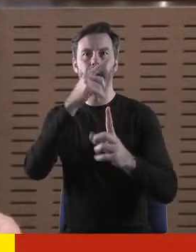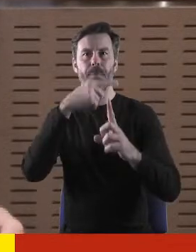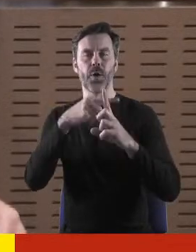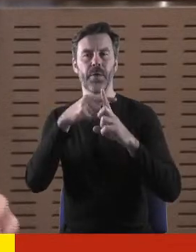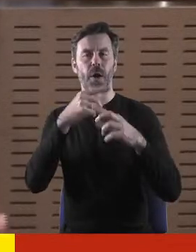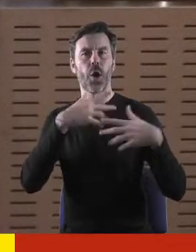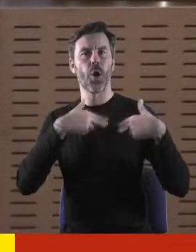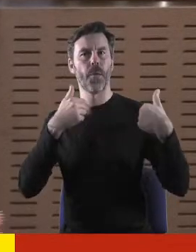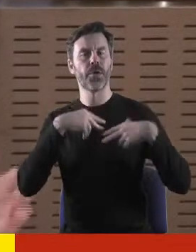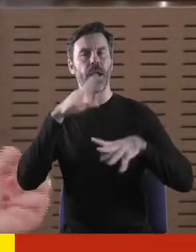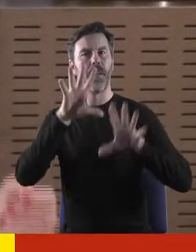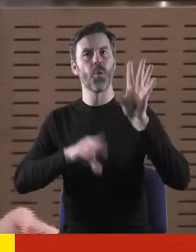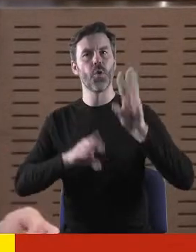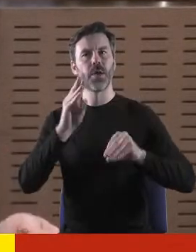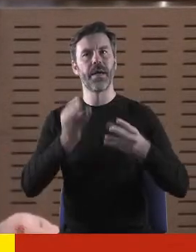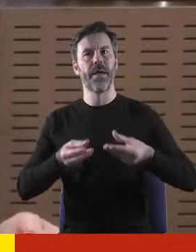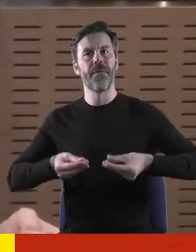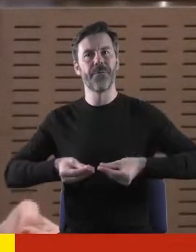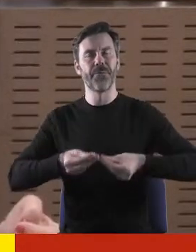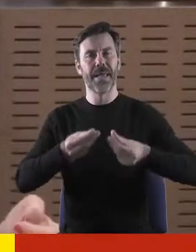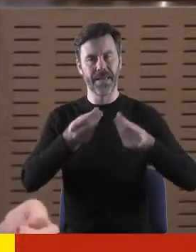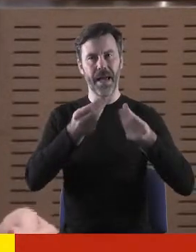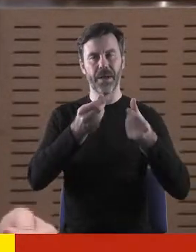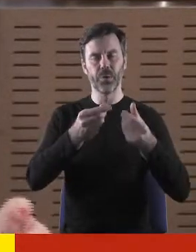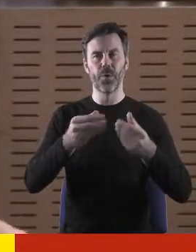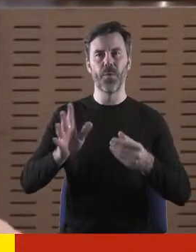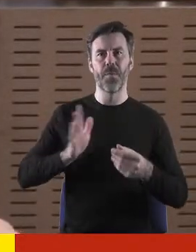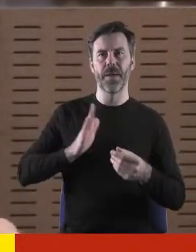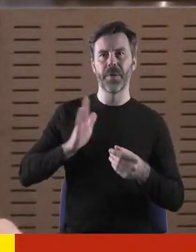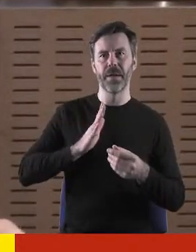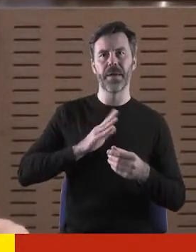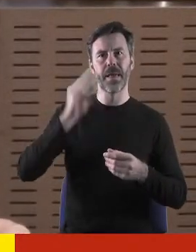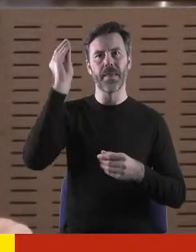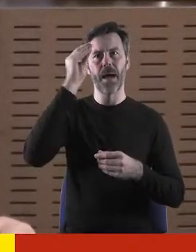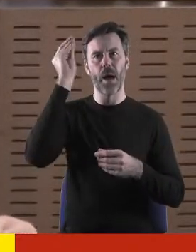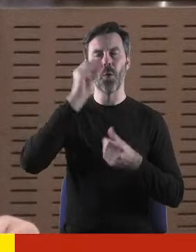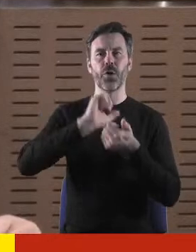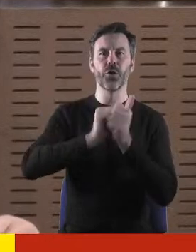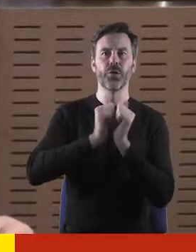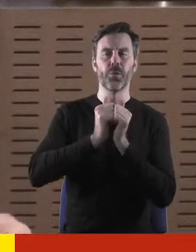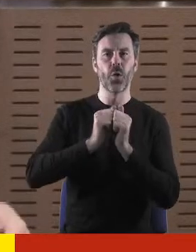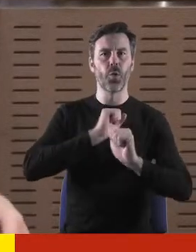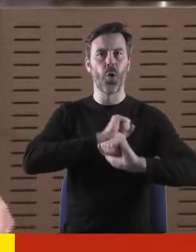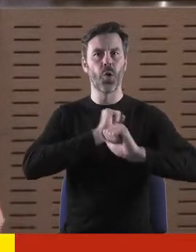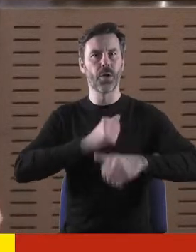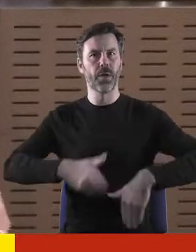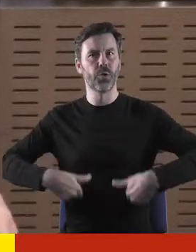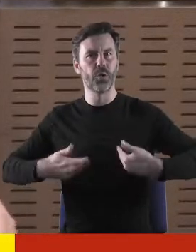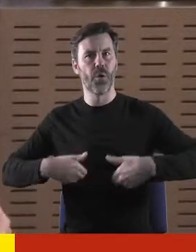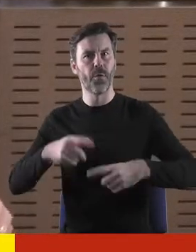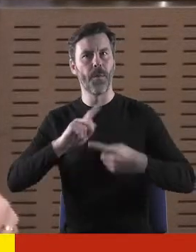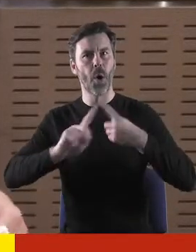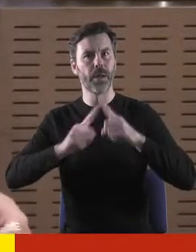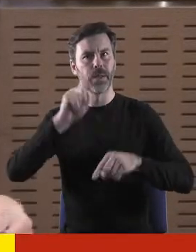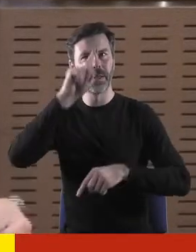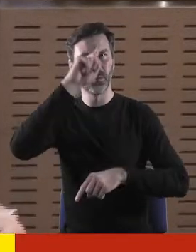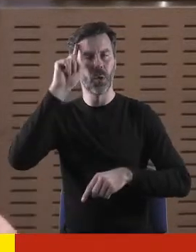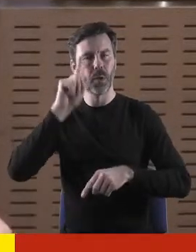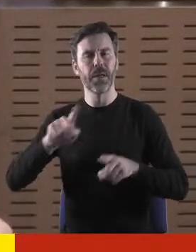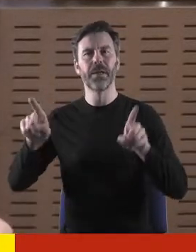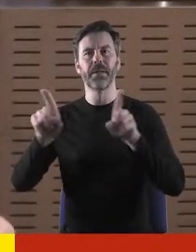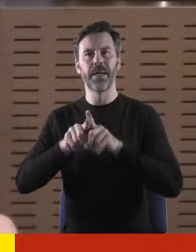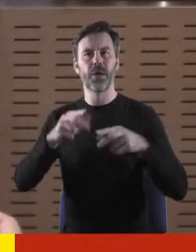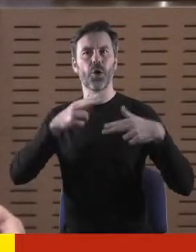Finansów, Rozwoju Regionalnego, Gospodarki, Bezpieczeństwa, Nauki, Kultury i Sportu, Ochrony Zdrowia, Rodziny i Polityki Społecznej oraz Komisję